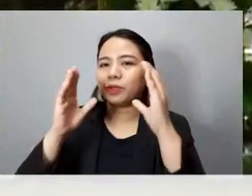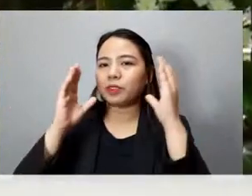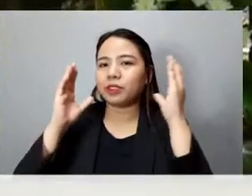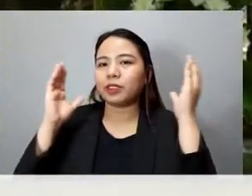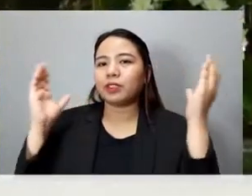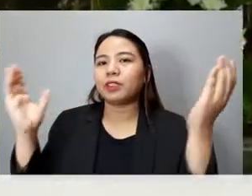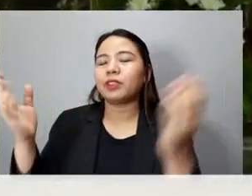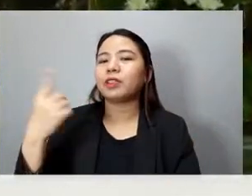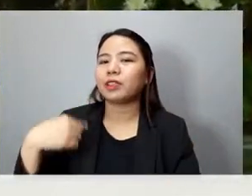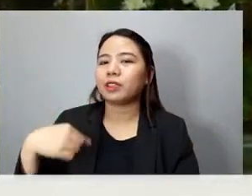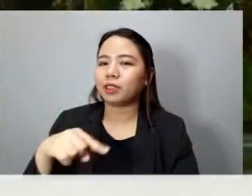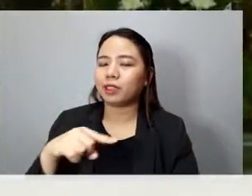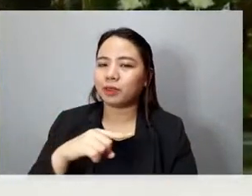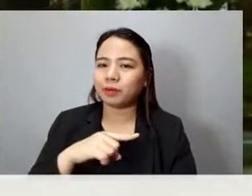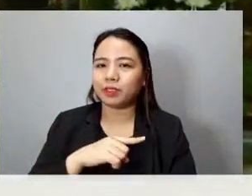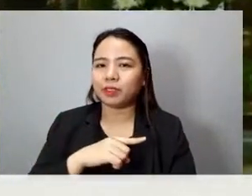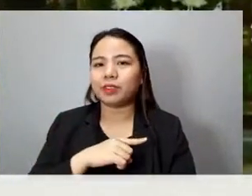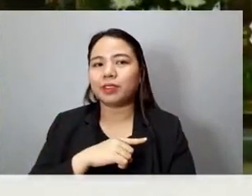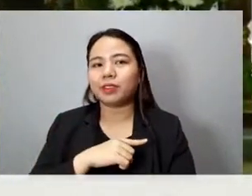ipinagbubuni ka